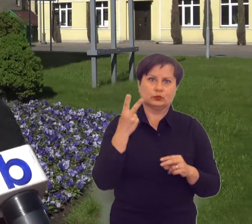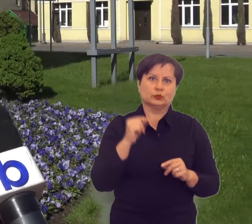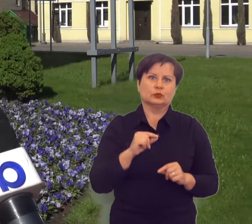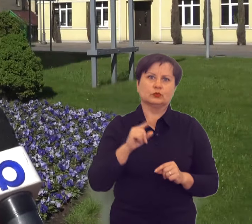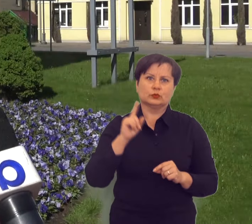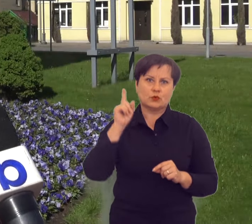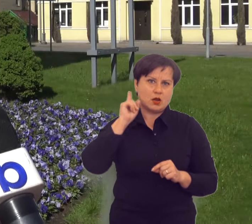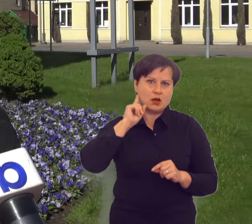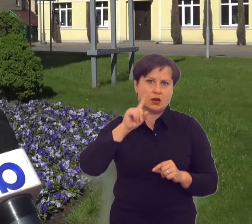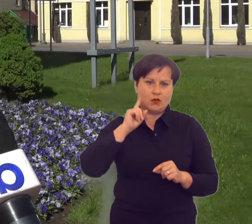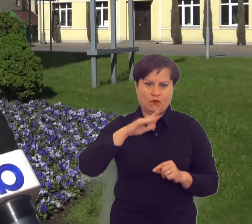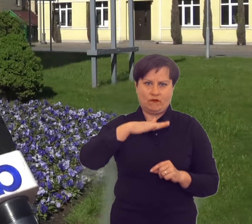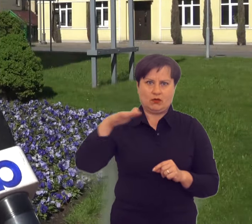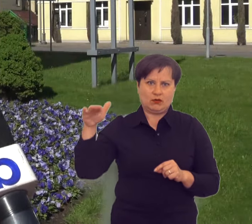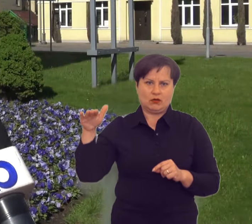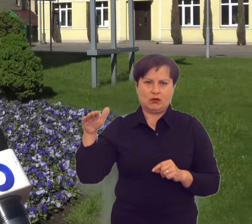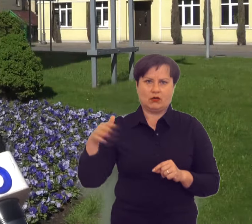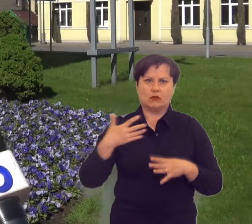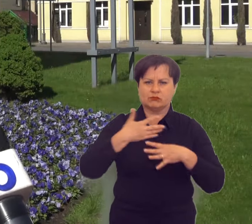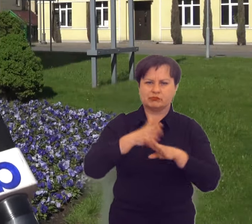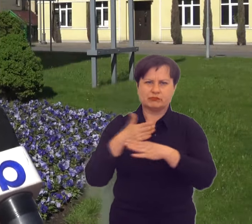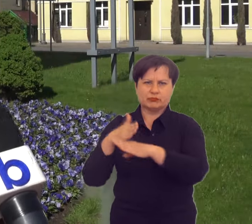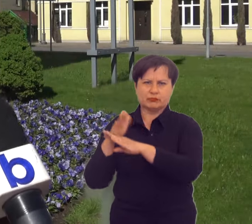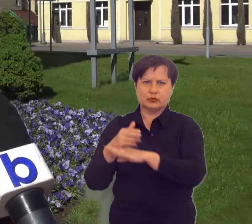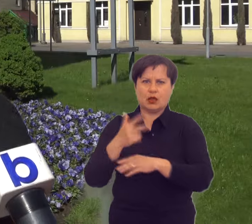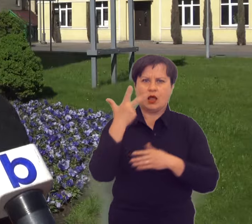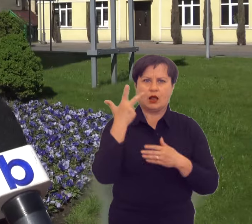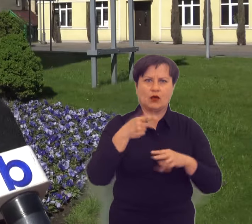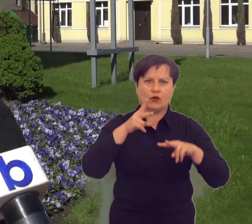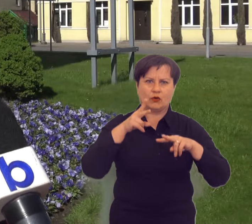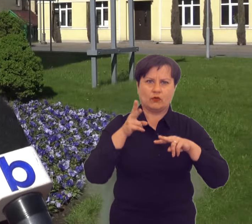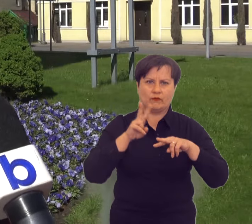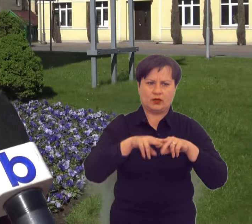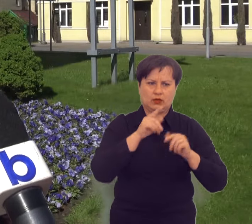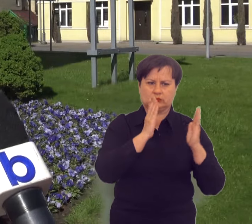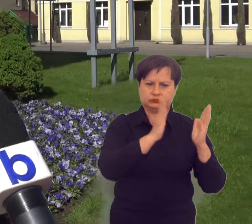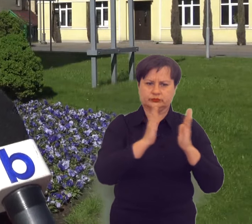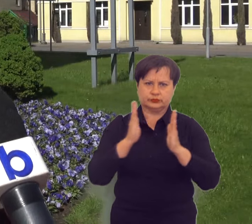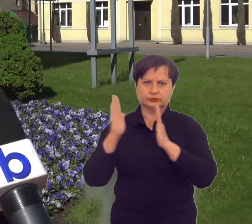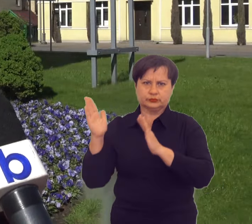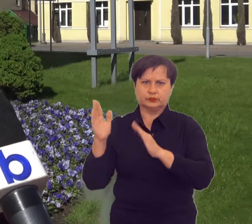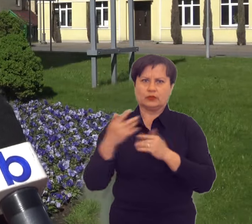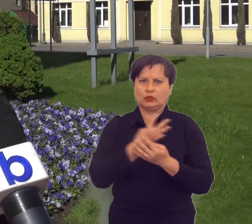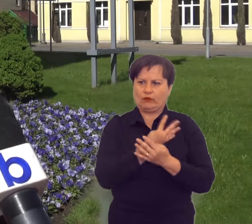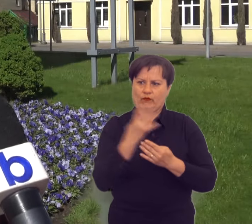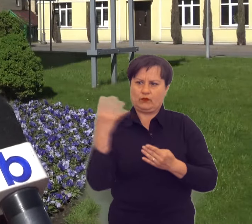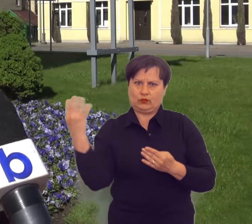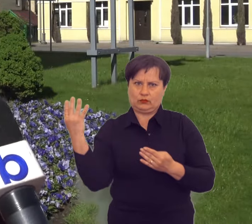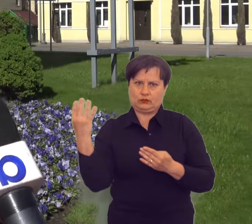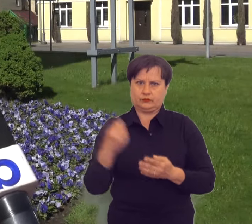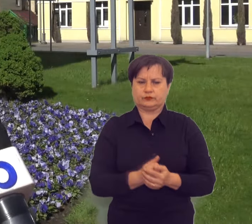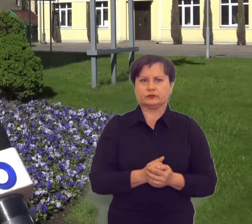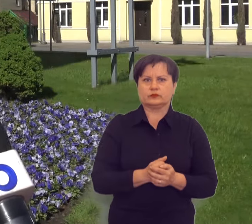du vaikai, jie suniokojo 8 vienetų segmentų, kur yra Skongalio maudimvietį